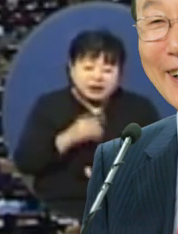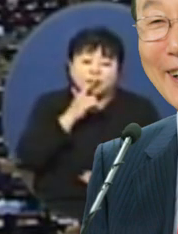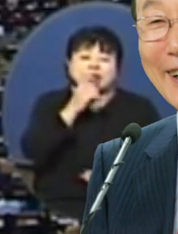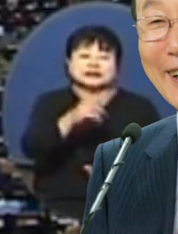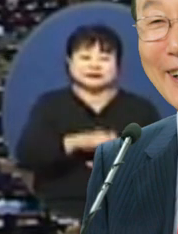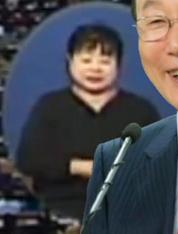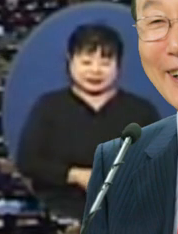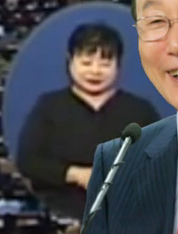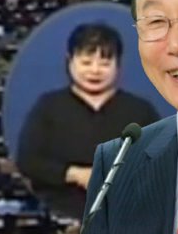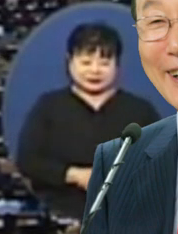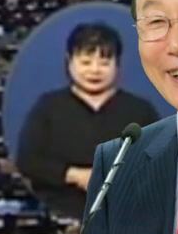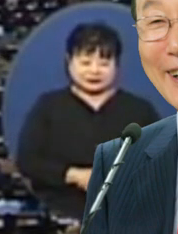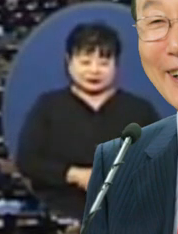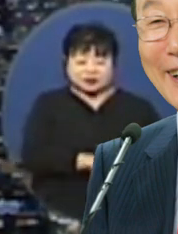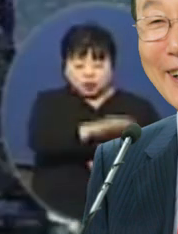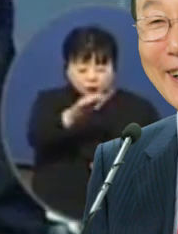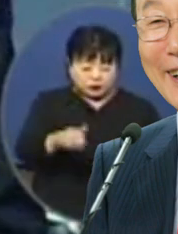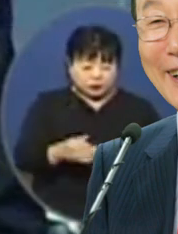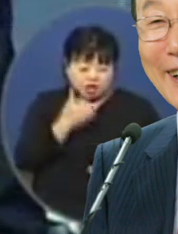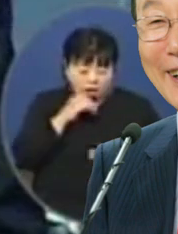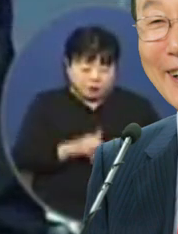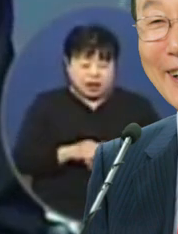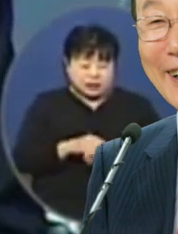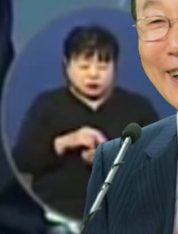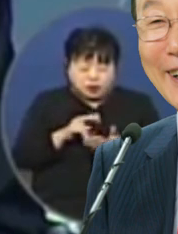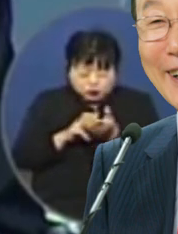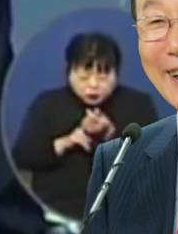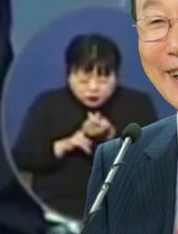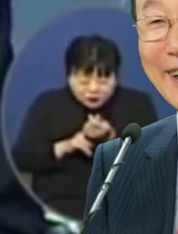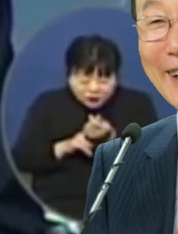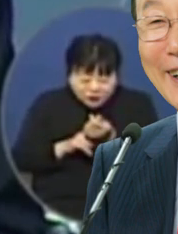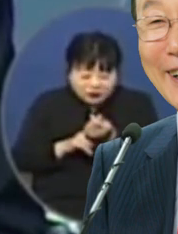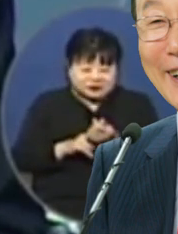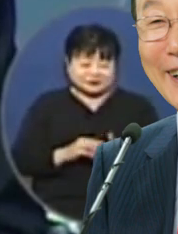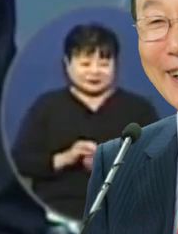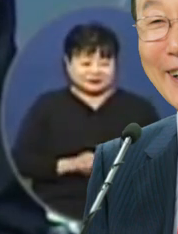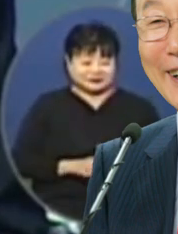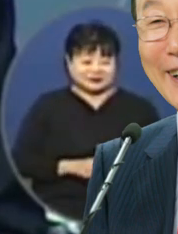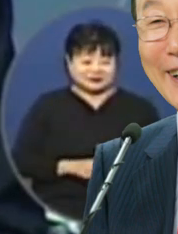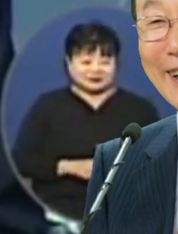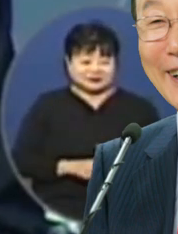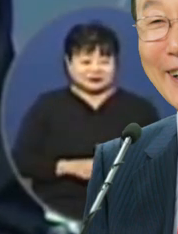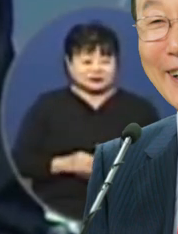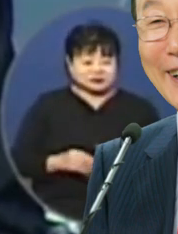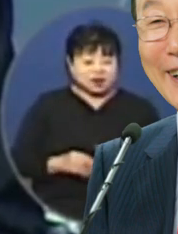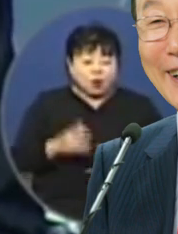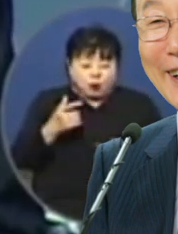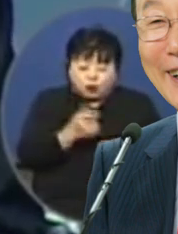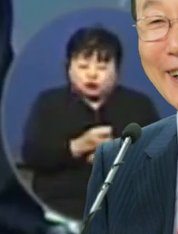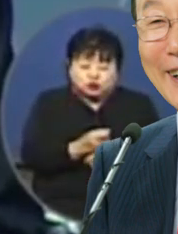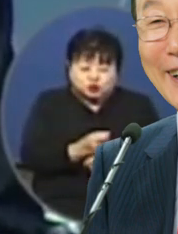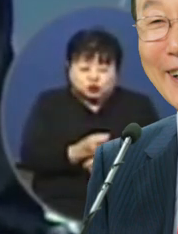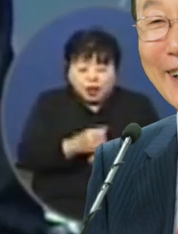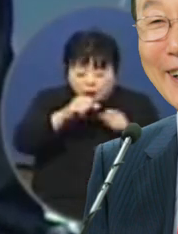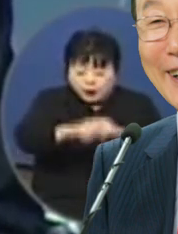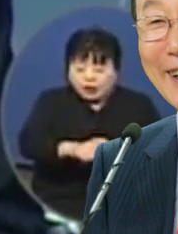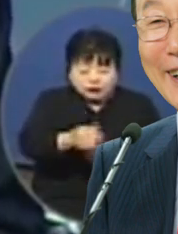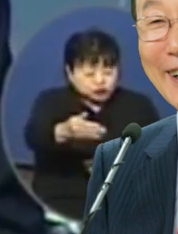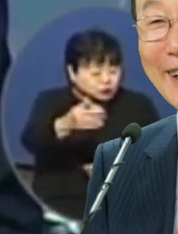것입니다. 여러분 우리가 바위 틈에 들어가서 숨으면 어떠한 원수도 여러분을 멸할 수